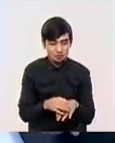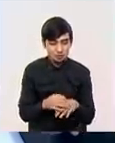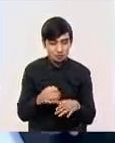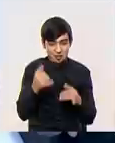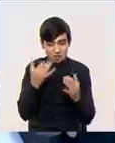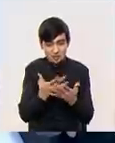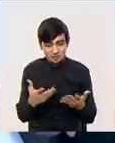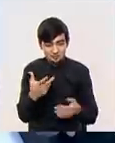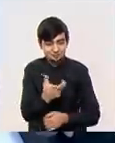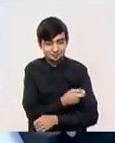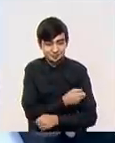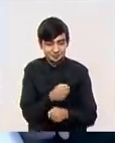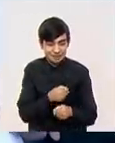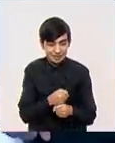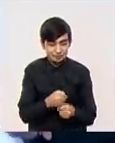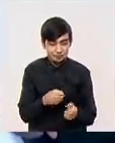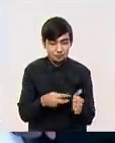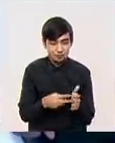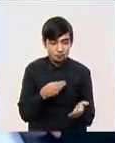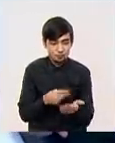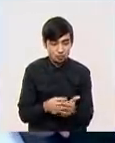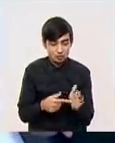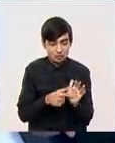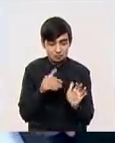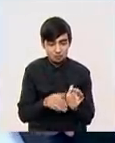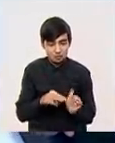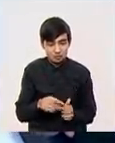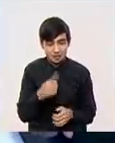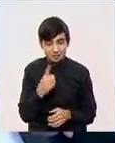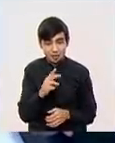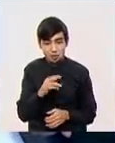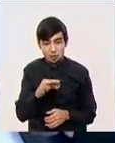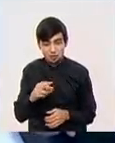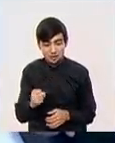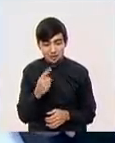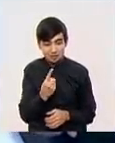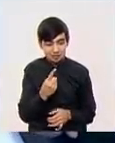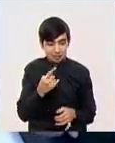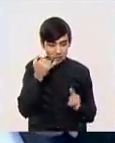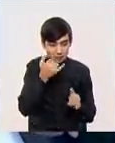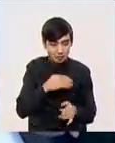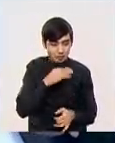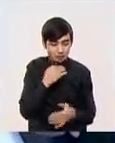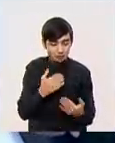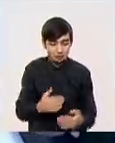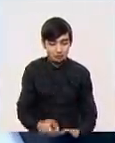салынатын екпенің бағасы өте қымбат. 7000 теңге тұратын екпенің бір дозасы тек бір ғана малға жетеді екен.